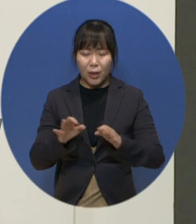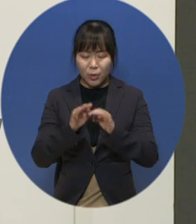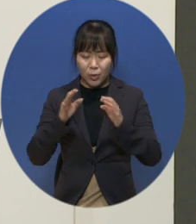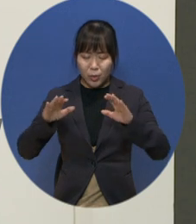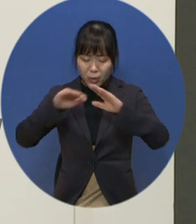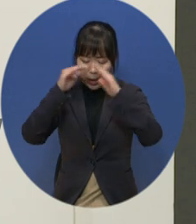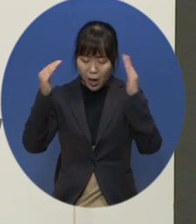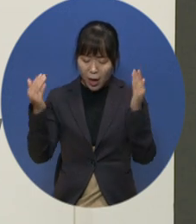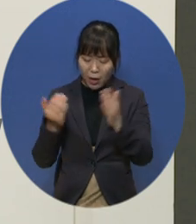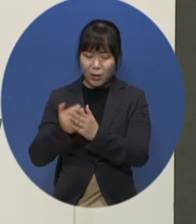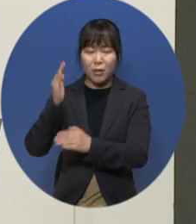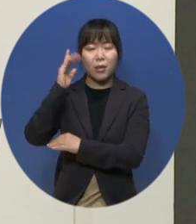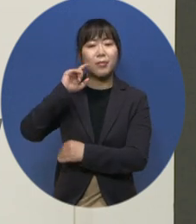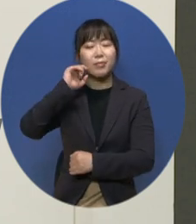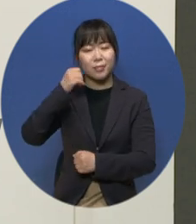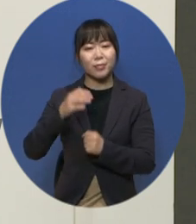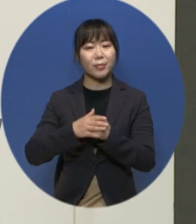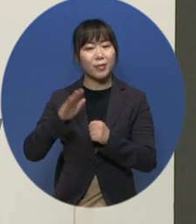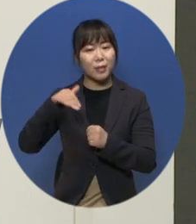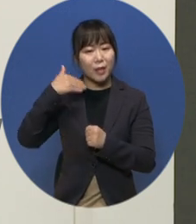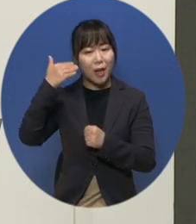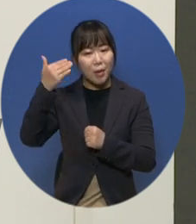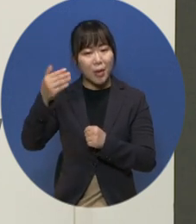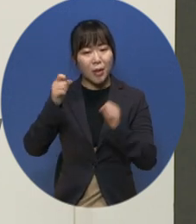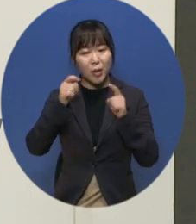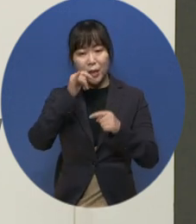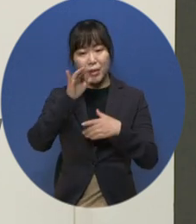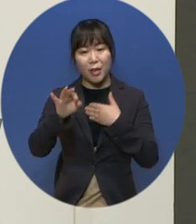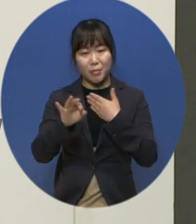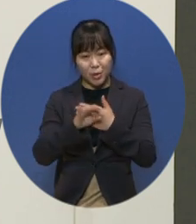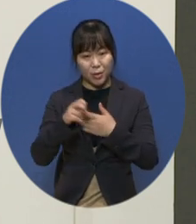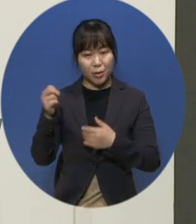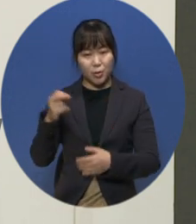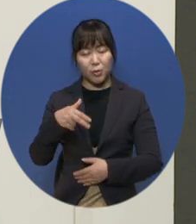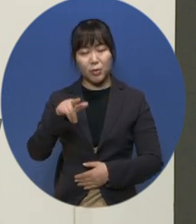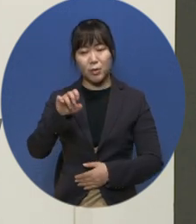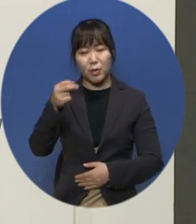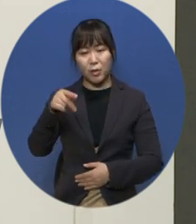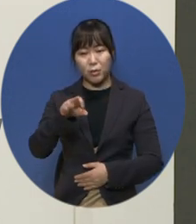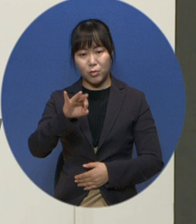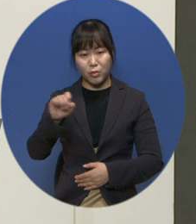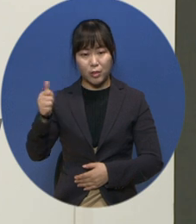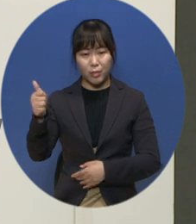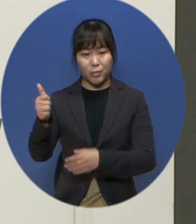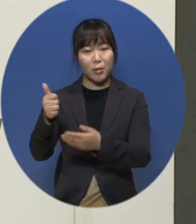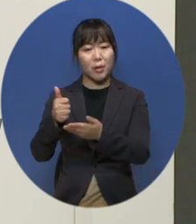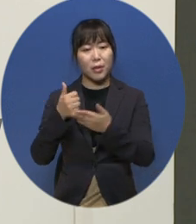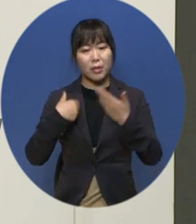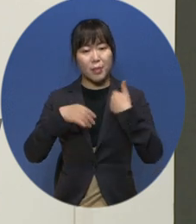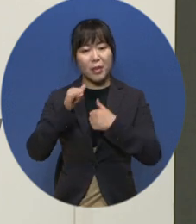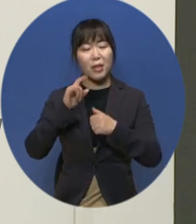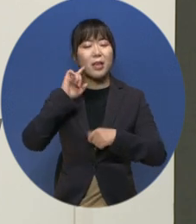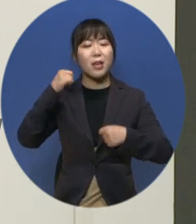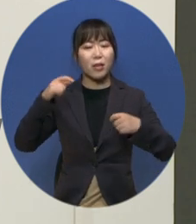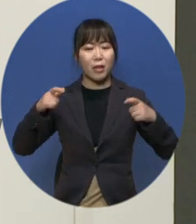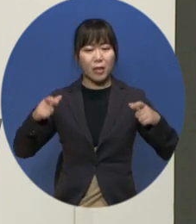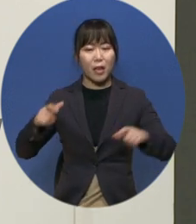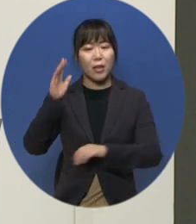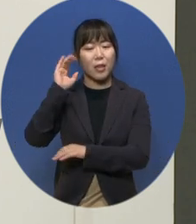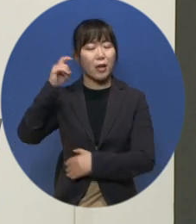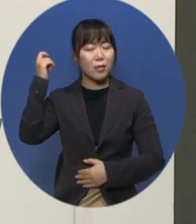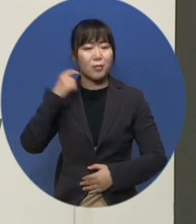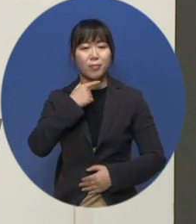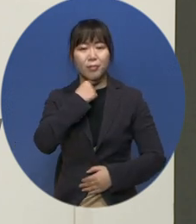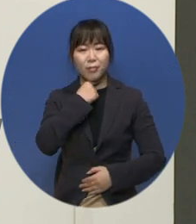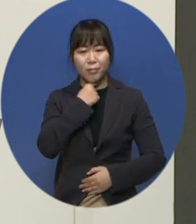다 얘기할 수는 없죠. 다음 시간에 혹시 기회가 있으면은 또 장두희 씨를 모시고 재미있는 연극계 얘기를